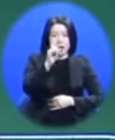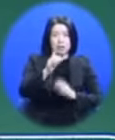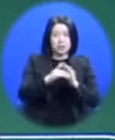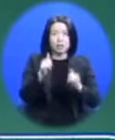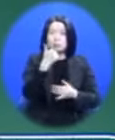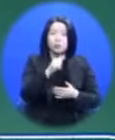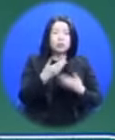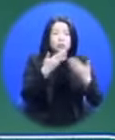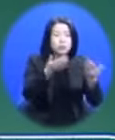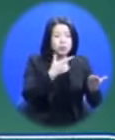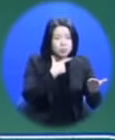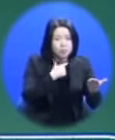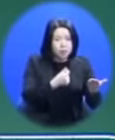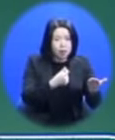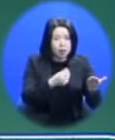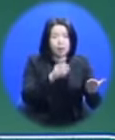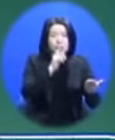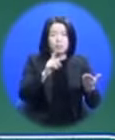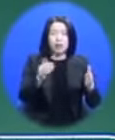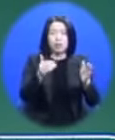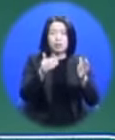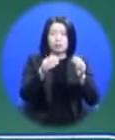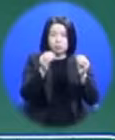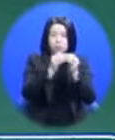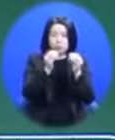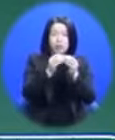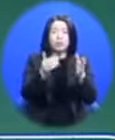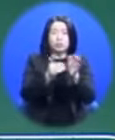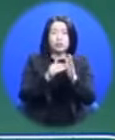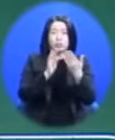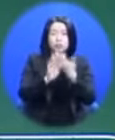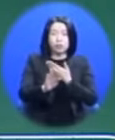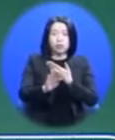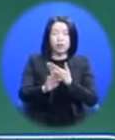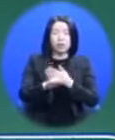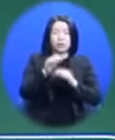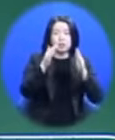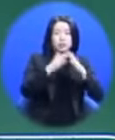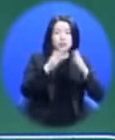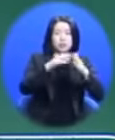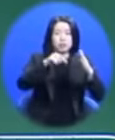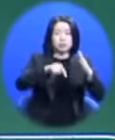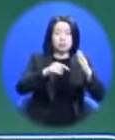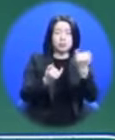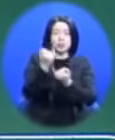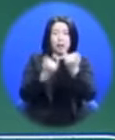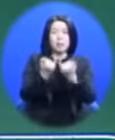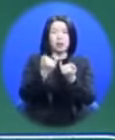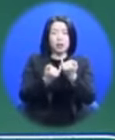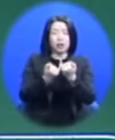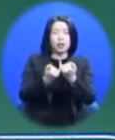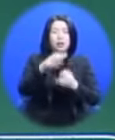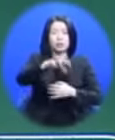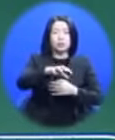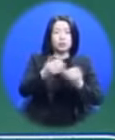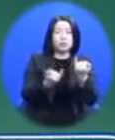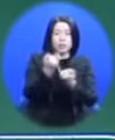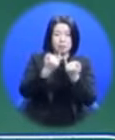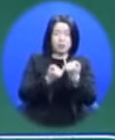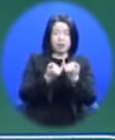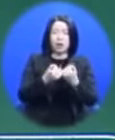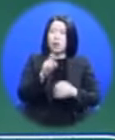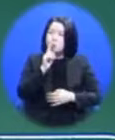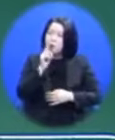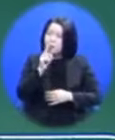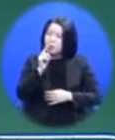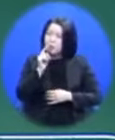소개해드리고 싶습니다 라고 한 문장의 말이 끝나자마자 그 집에 자매가, 현지인 자매가